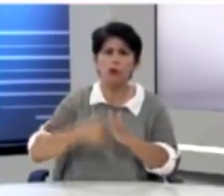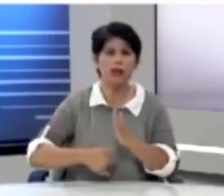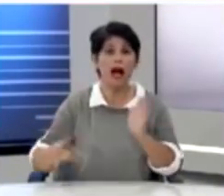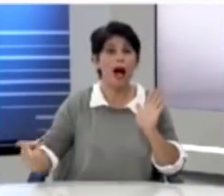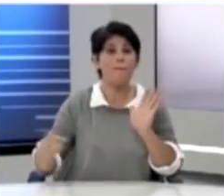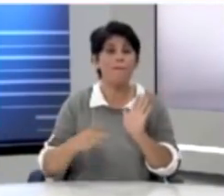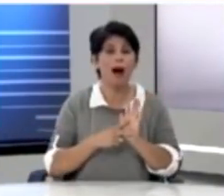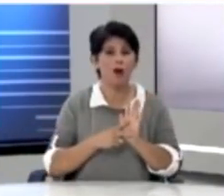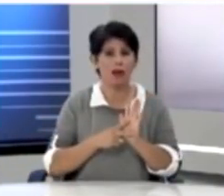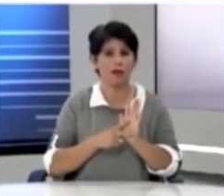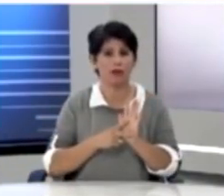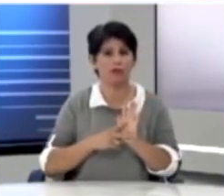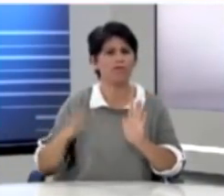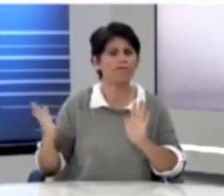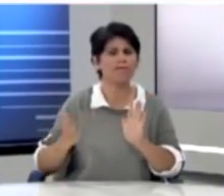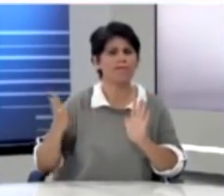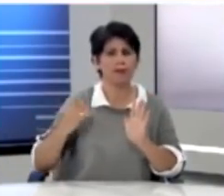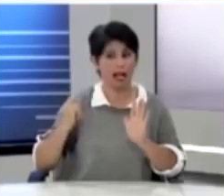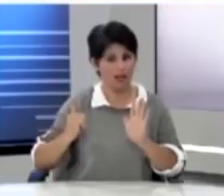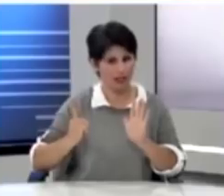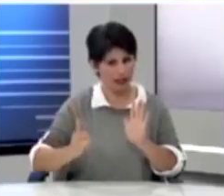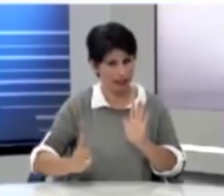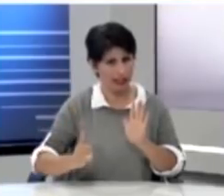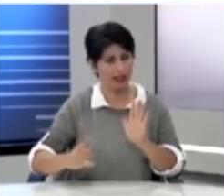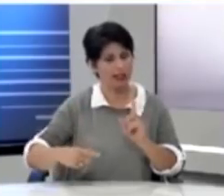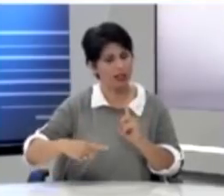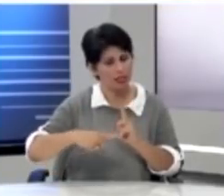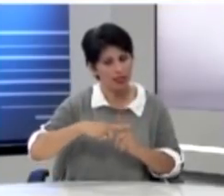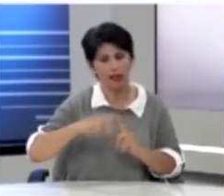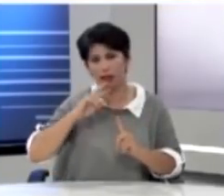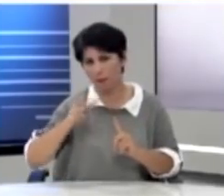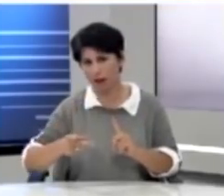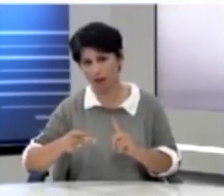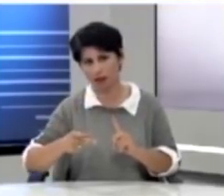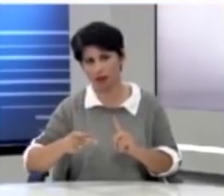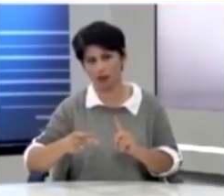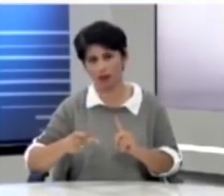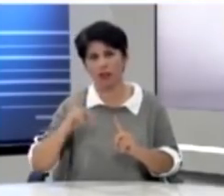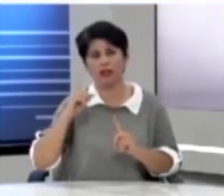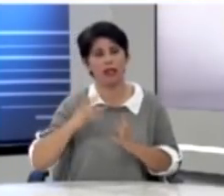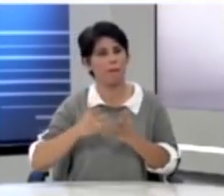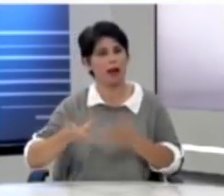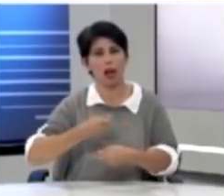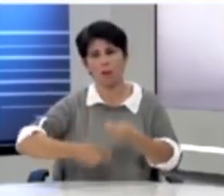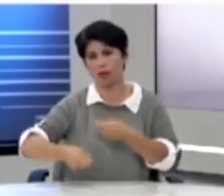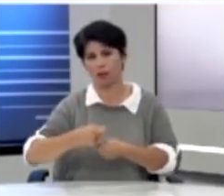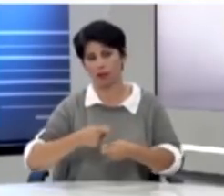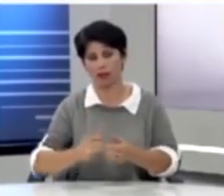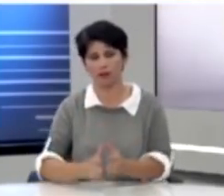απαγορεύεται οποιαδήποτε καθυστέρηση θετικής απάντησης σε έναν μεγάλο